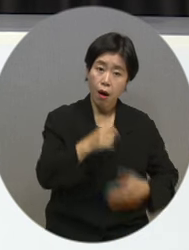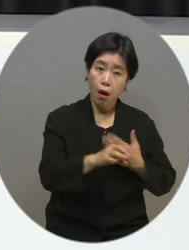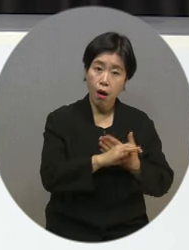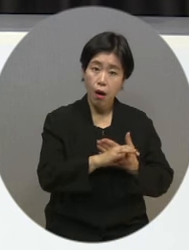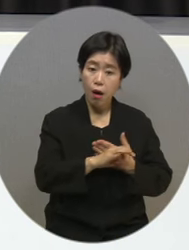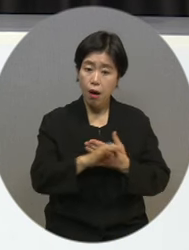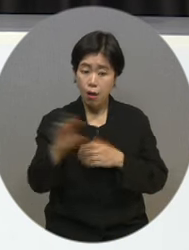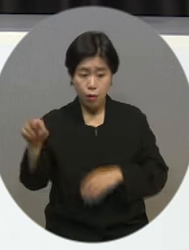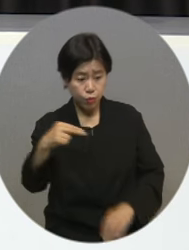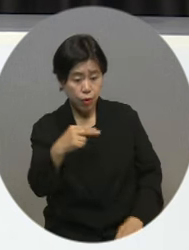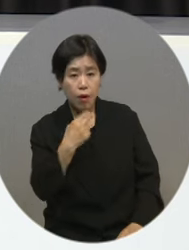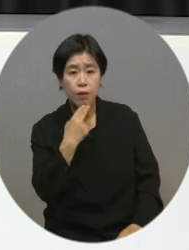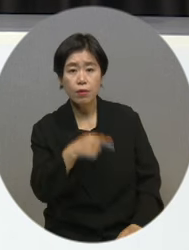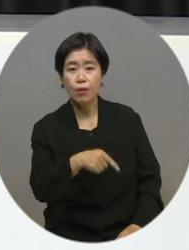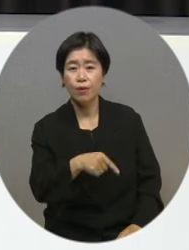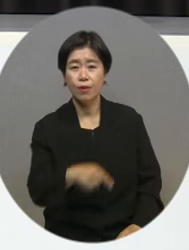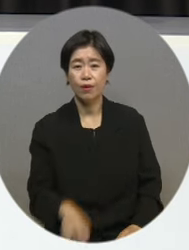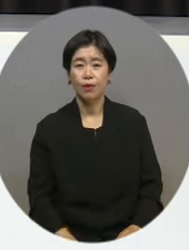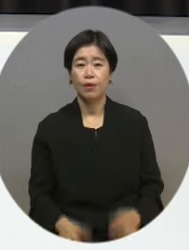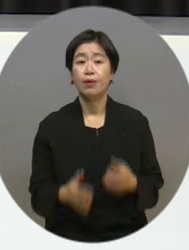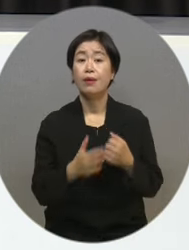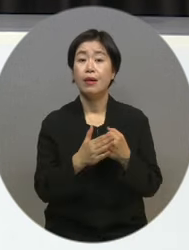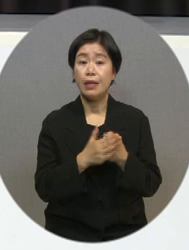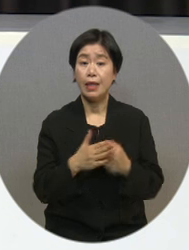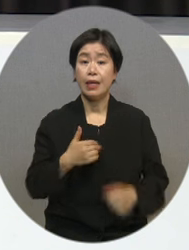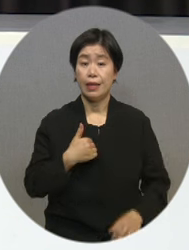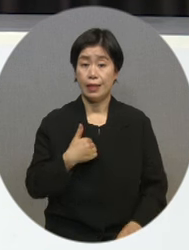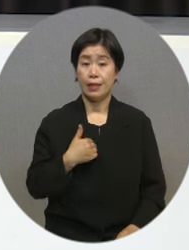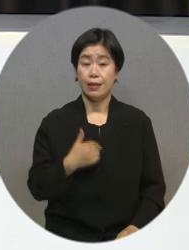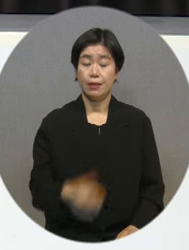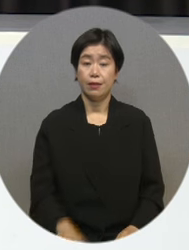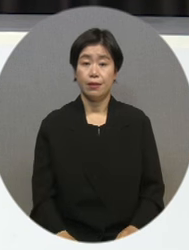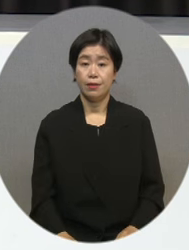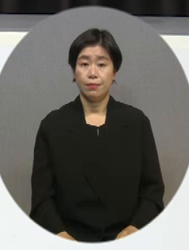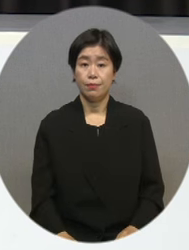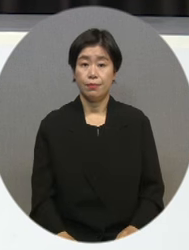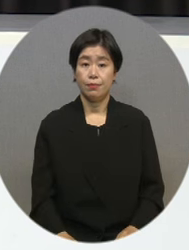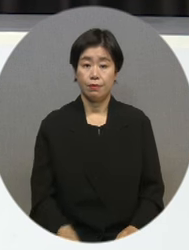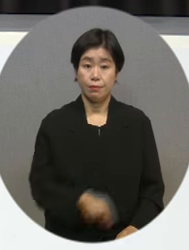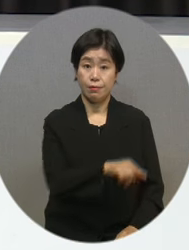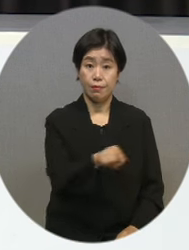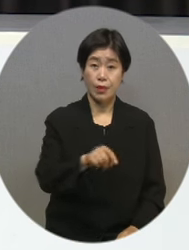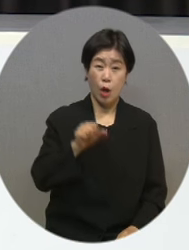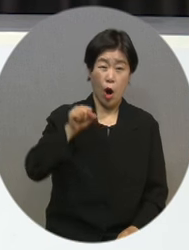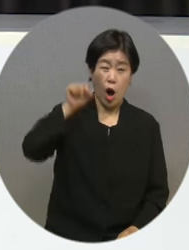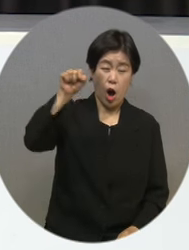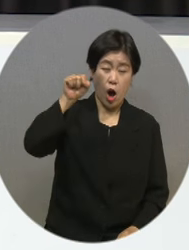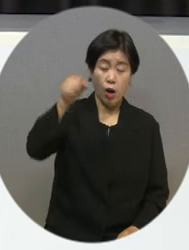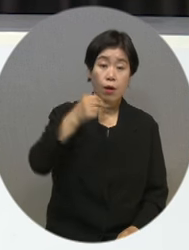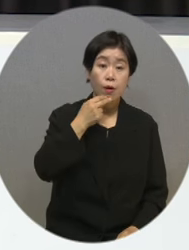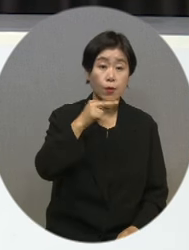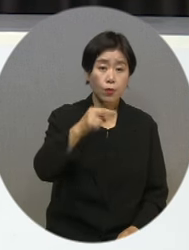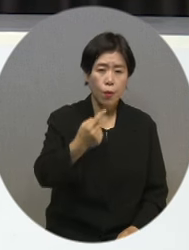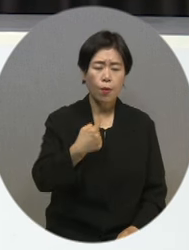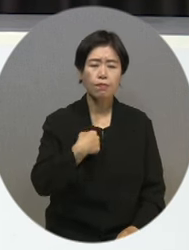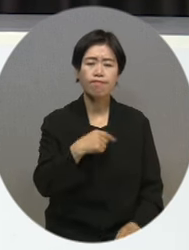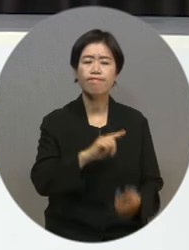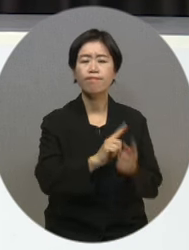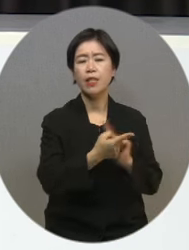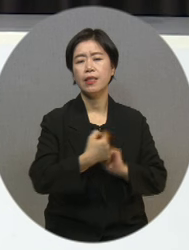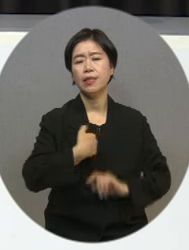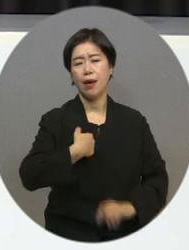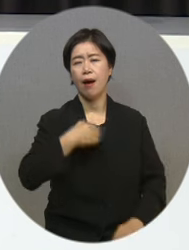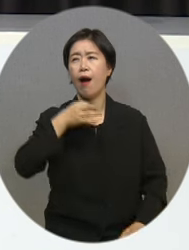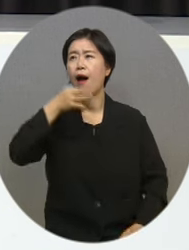인식 자체가 안 되잖아요. 근데 저는 국회에서 목소리가 없는 사람들의 목소리가 되는 역할.